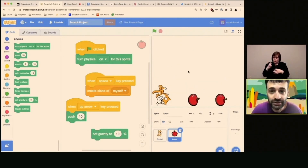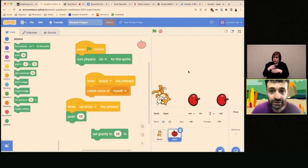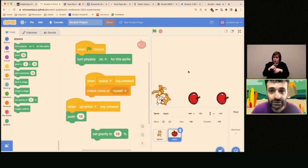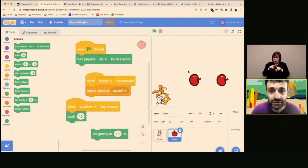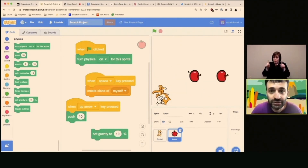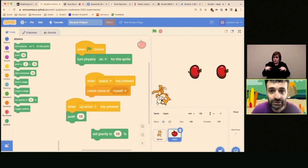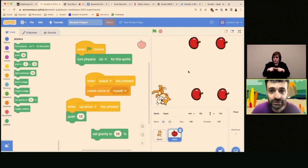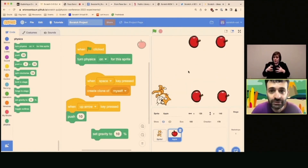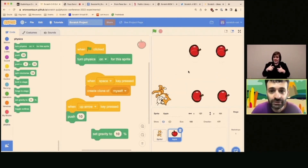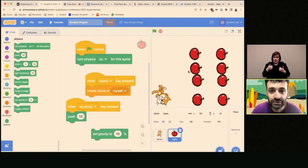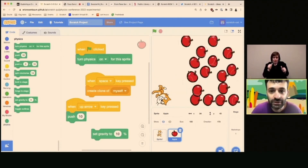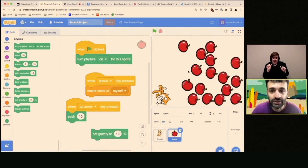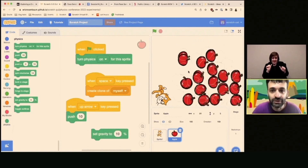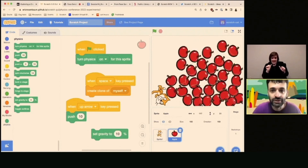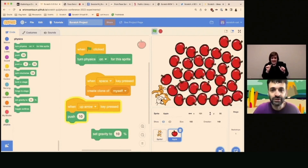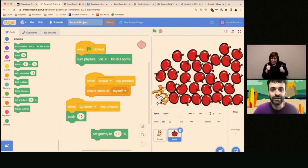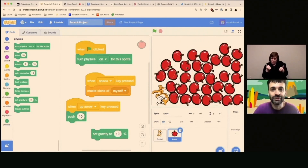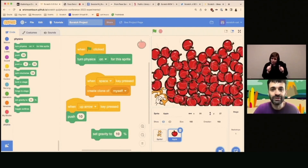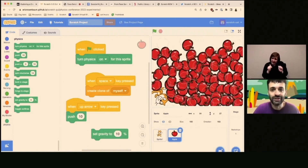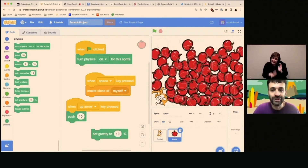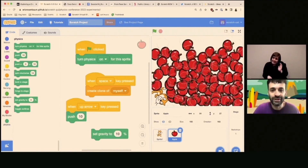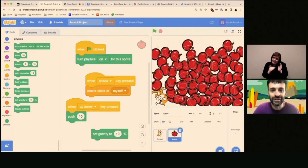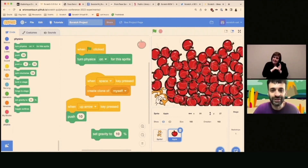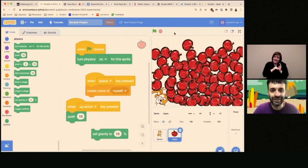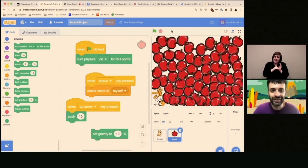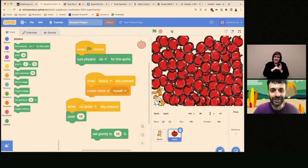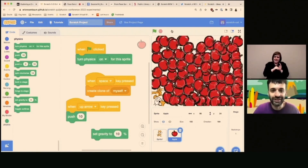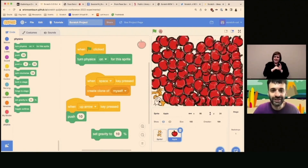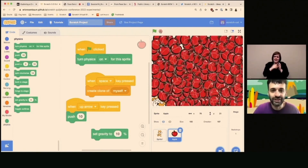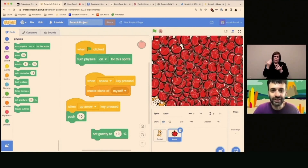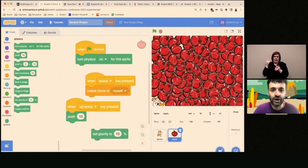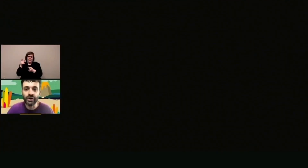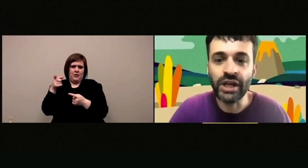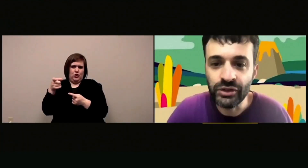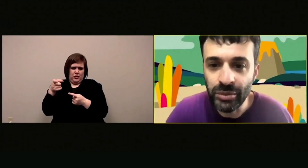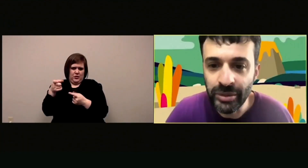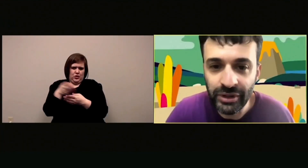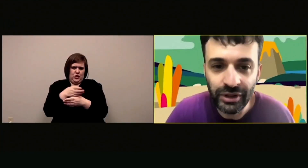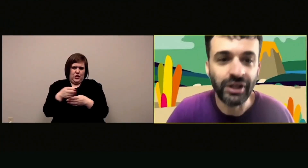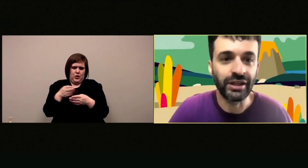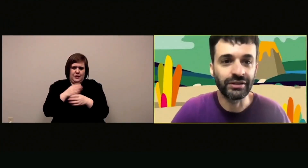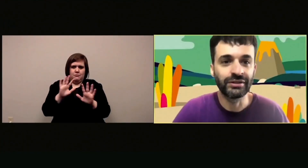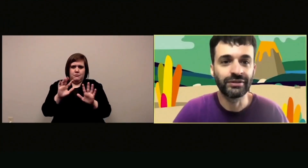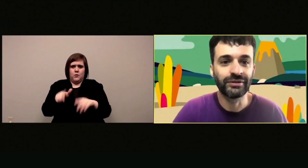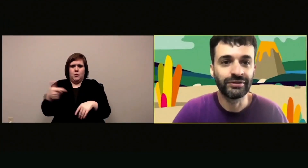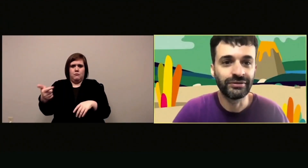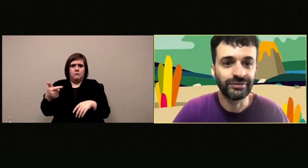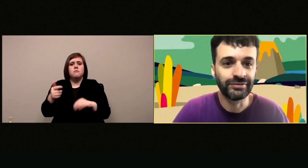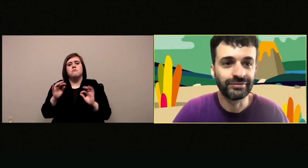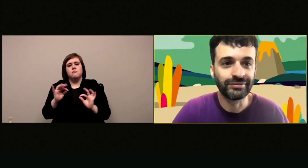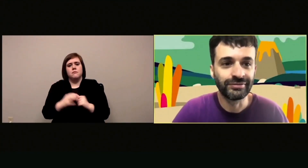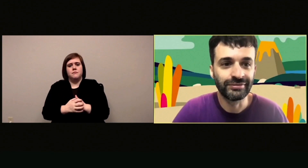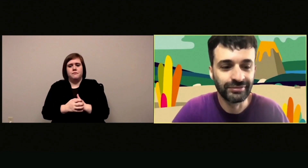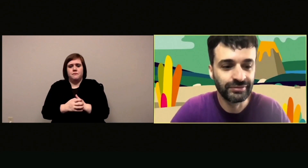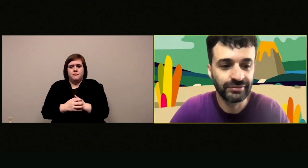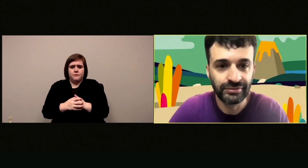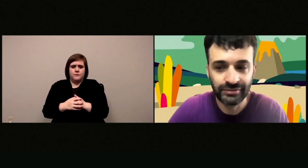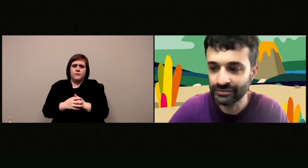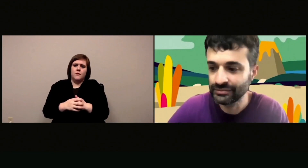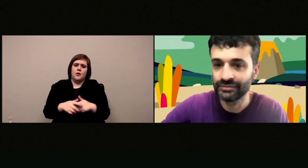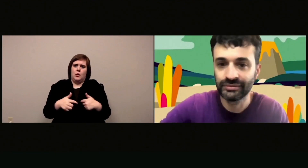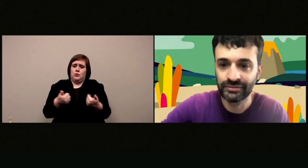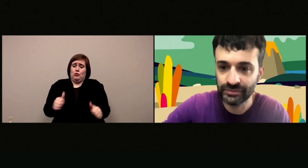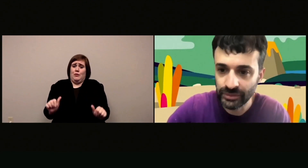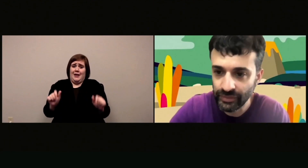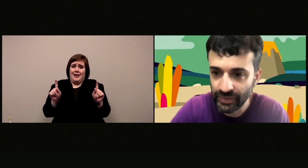あの節約にもつながりますねどうですか共有いたしますかどうします